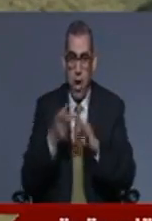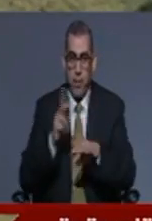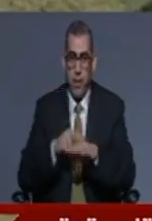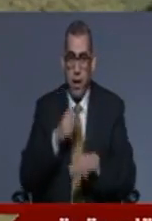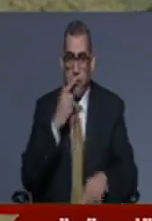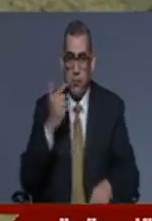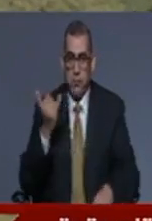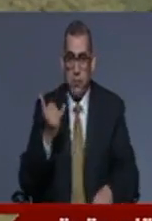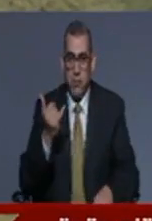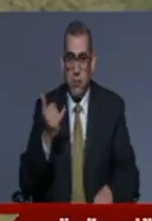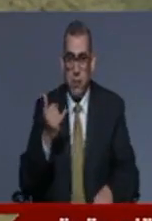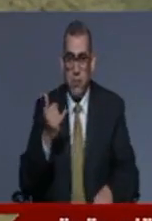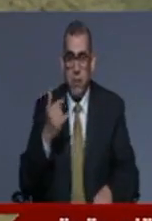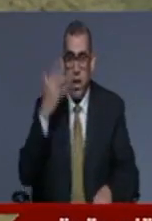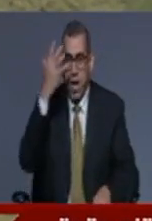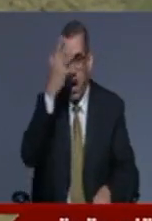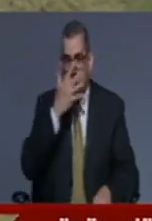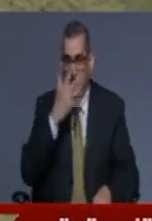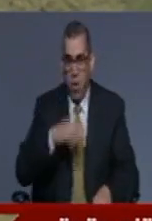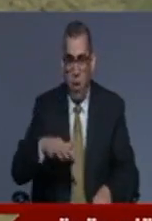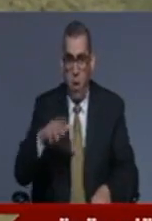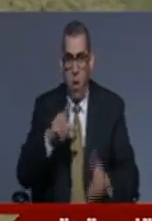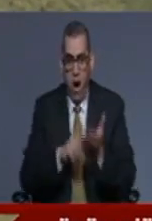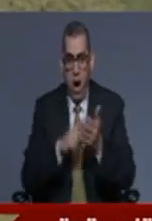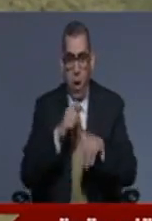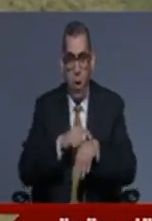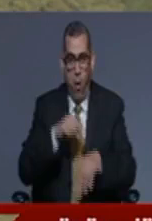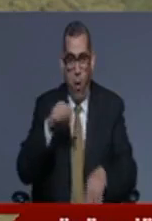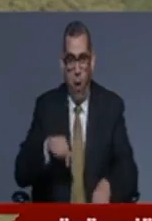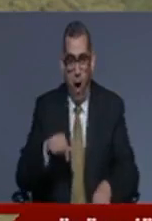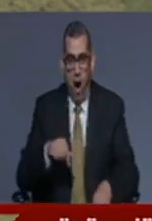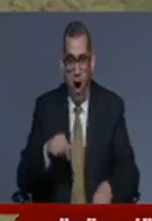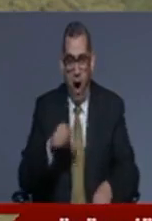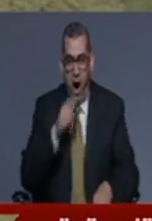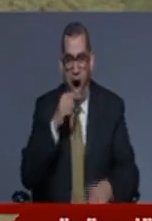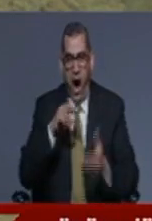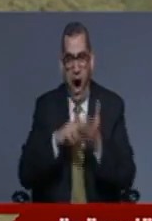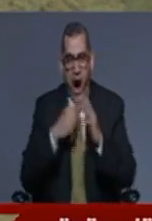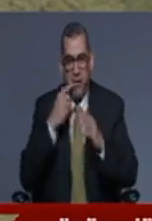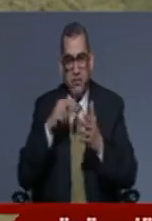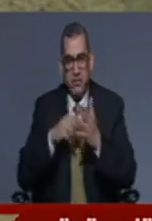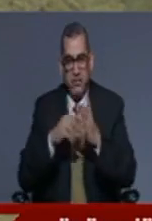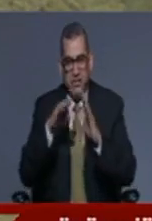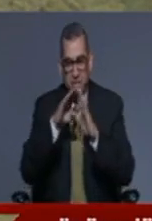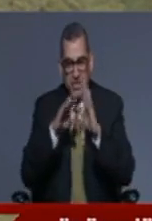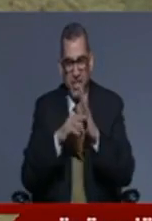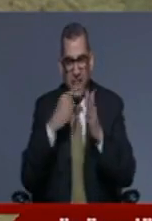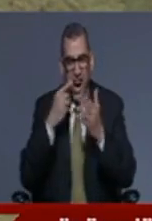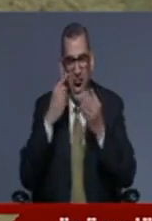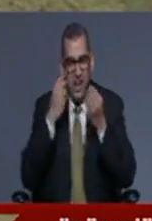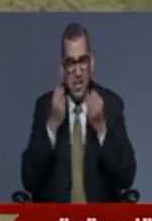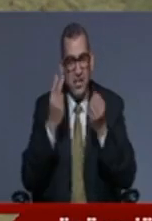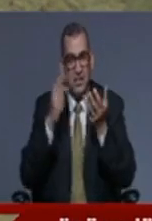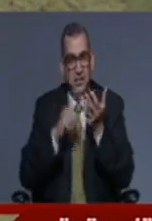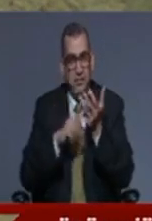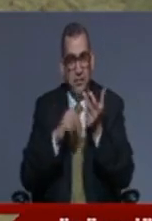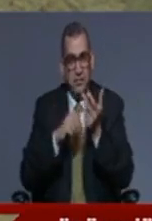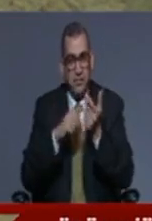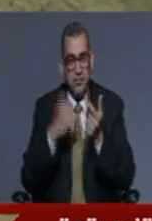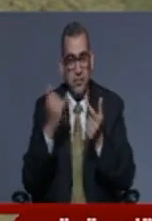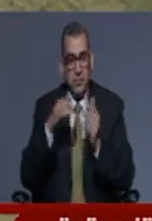في أثيوبيا. والآن الأنشطة التي اطلعنا بها جميعا لضمان